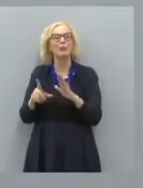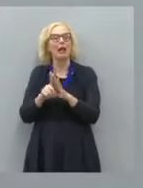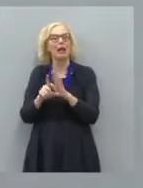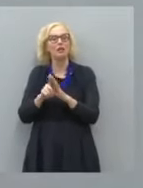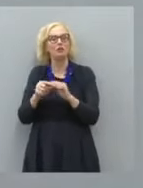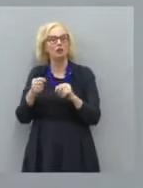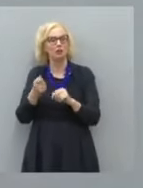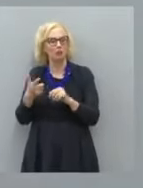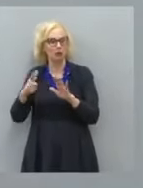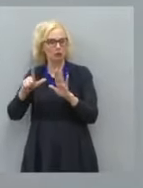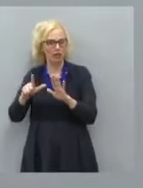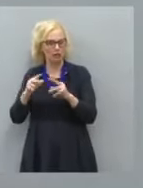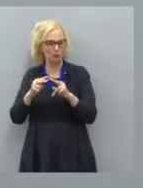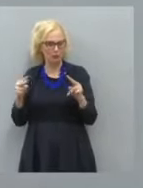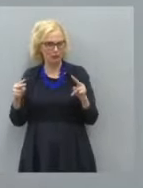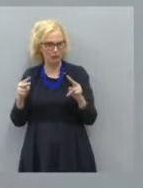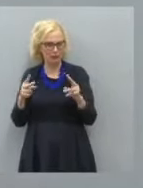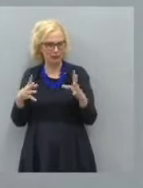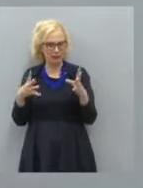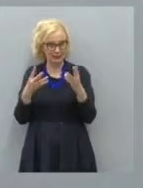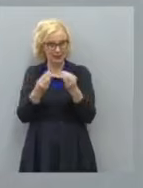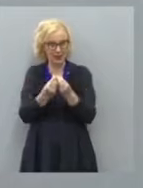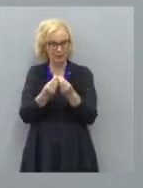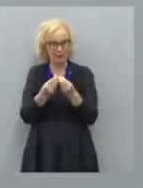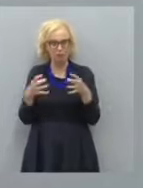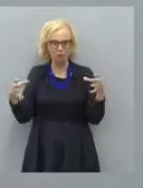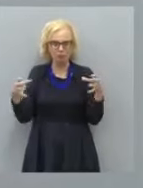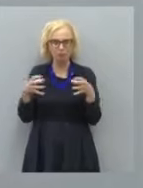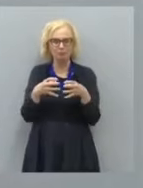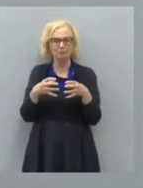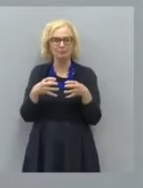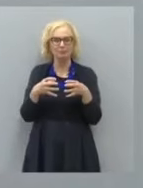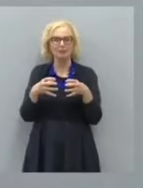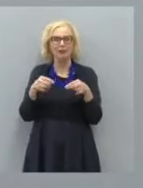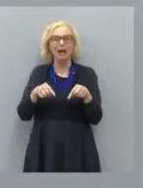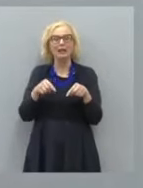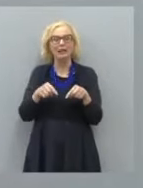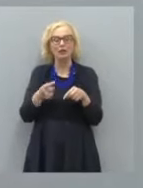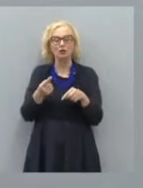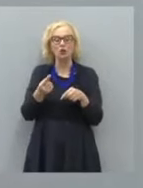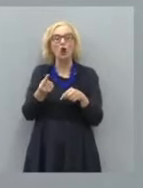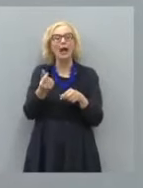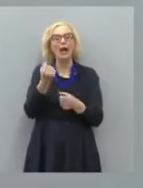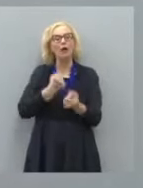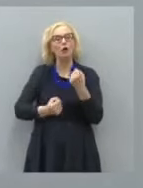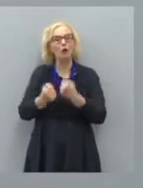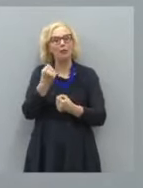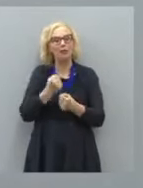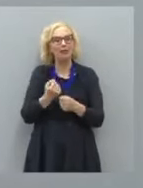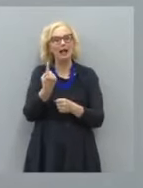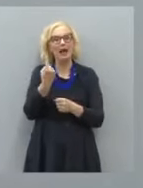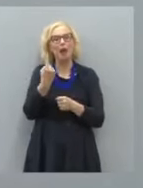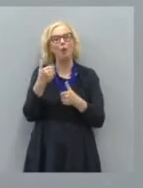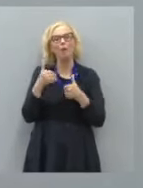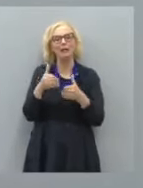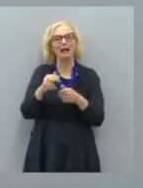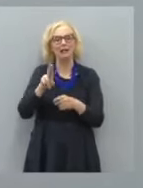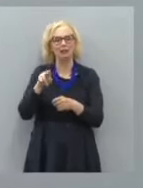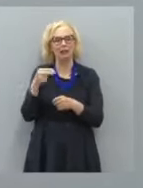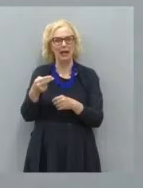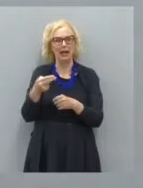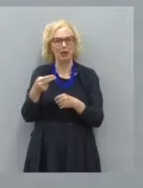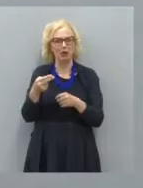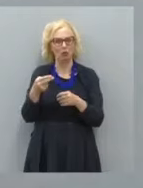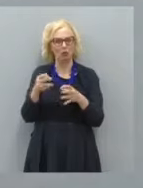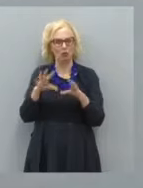un totale in circolazione e che quindi si sta scaricando sull'economia di circa un miliardo di euro quindi interventi molto